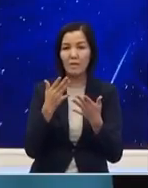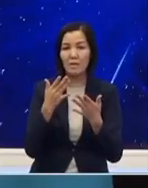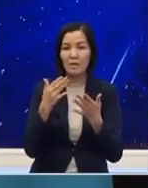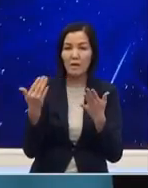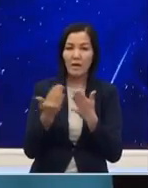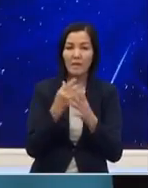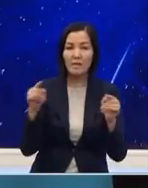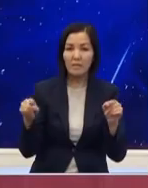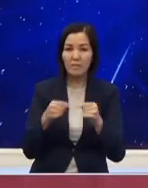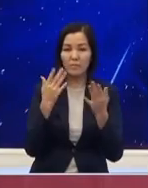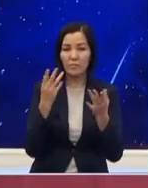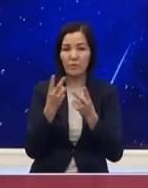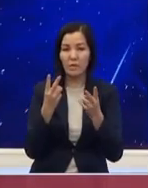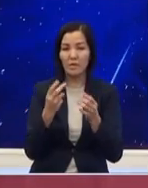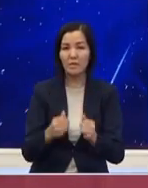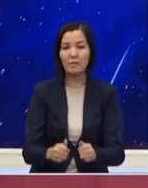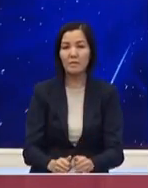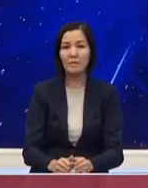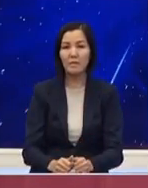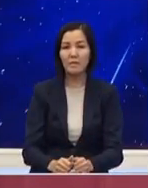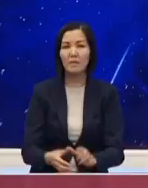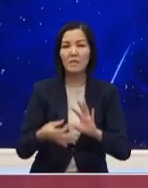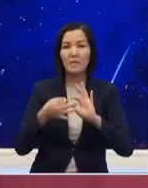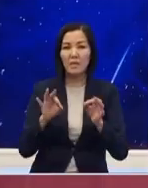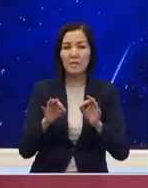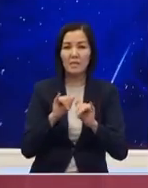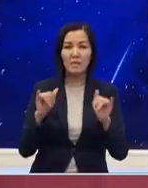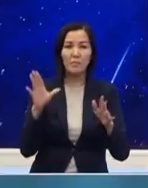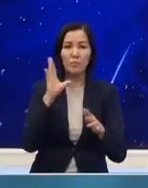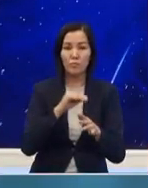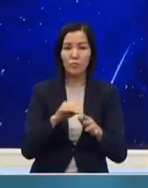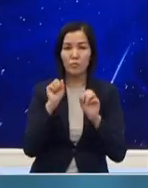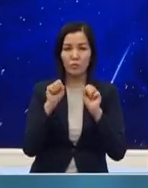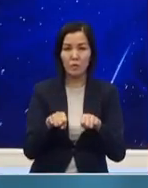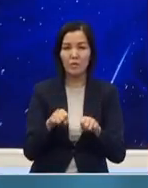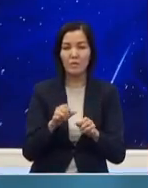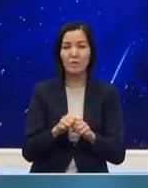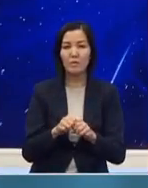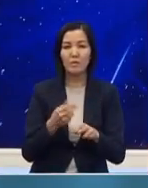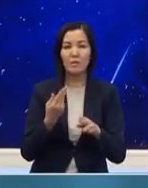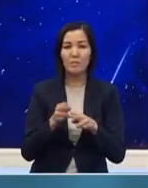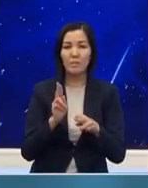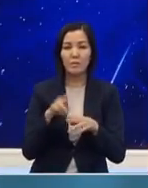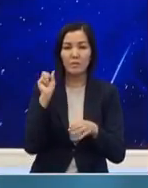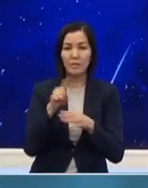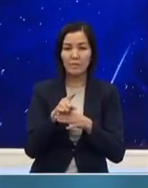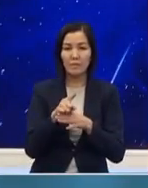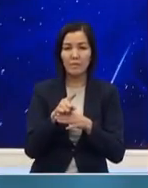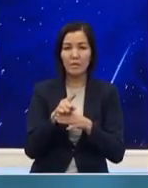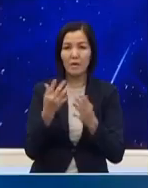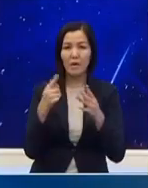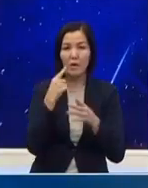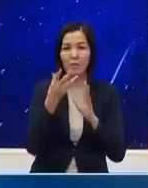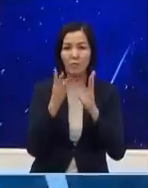восстановили, запустили, но бәрі жағынан қазір там келеді. Поэтому у вас задача, главное, ауыз